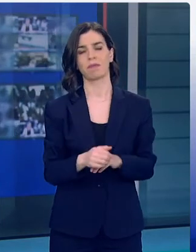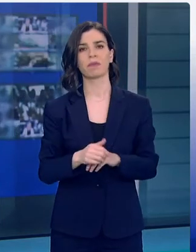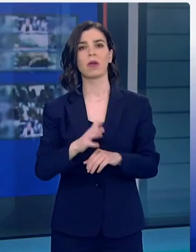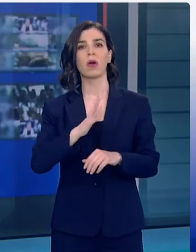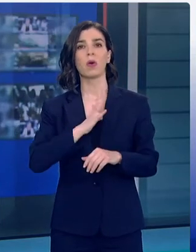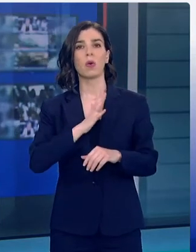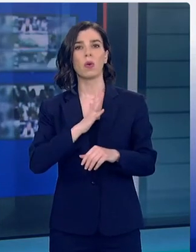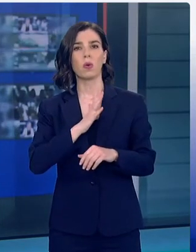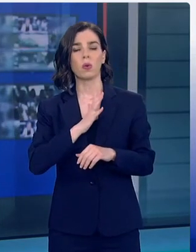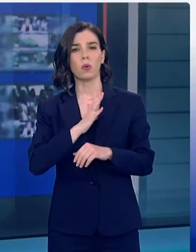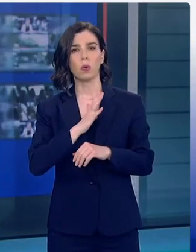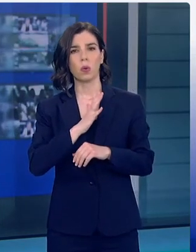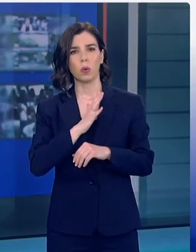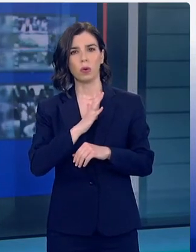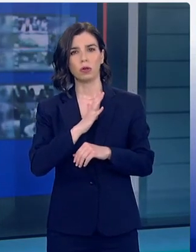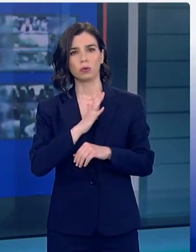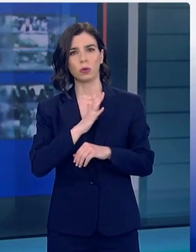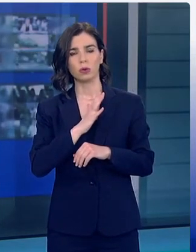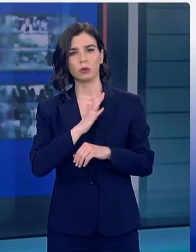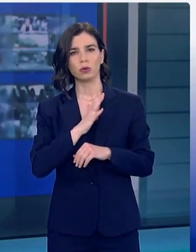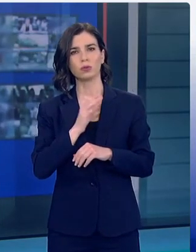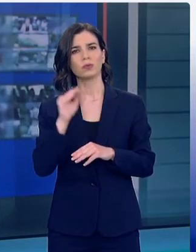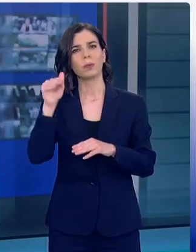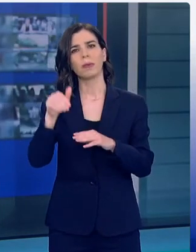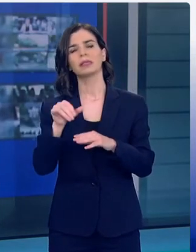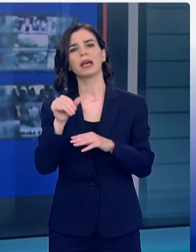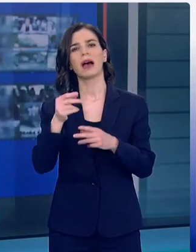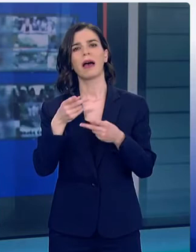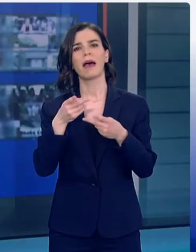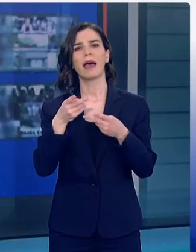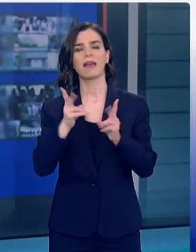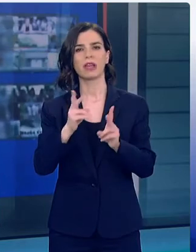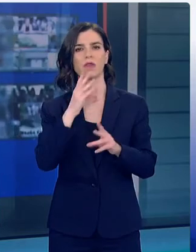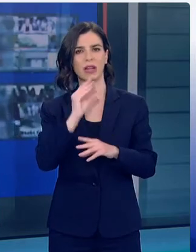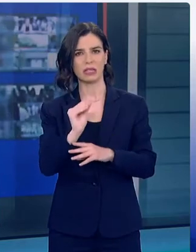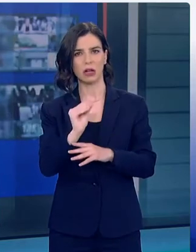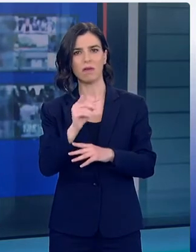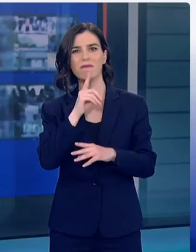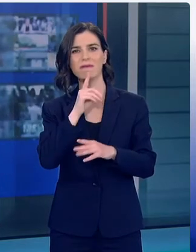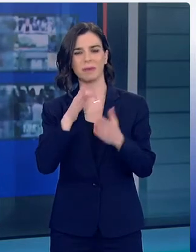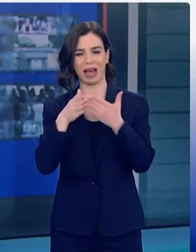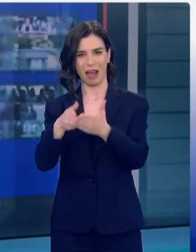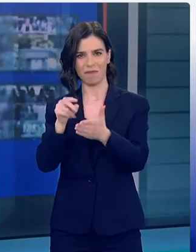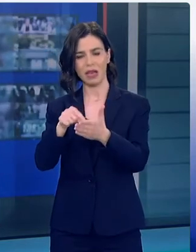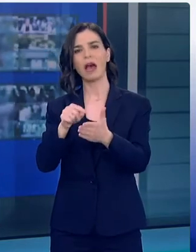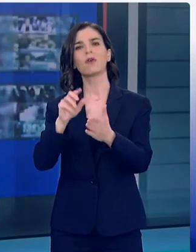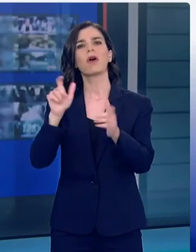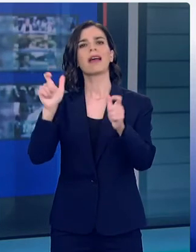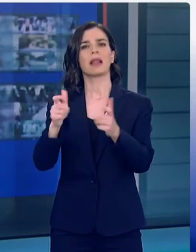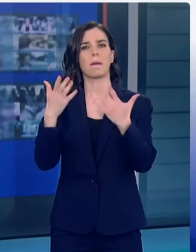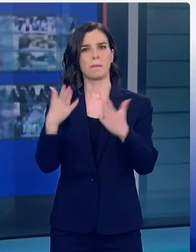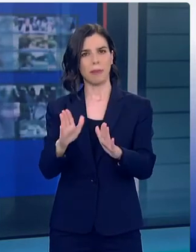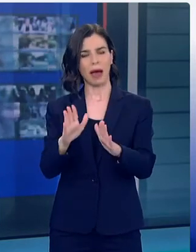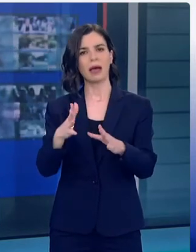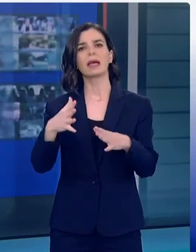που επέβαιναν στο επιβατικό οχηματαγωγό πλοίο Ελευθέριος Βενιζέλος, θα ήθελα να σας πληροφορήσω ότι η καραντίνα τους έχει ολοκληρωθεί και